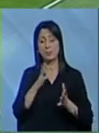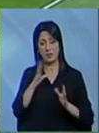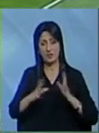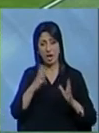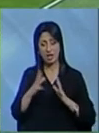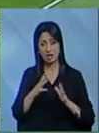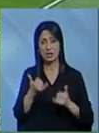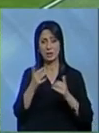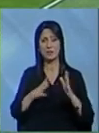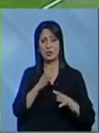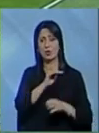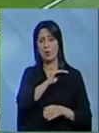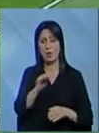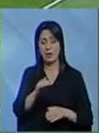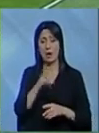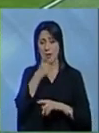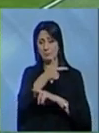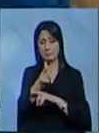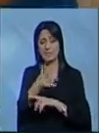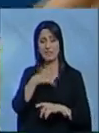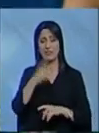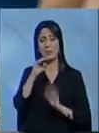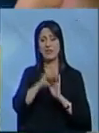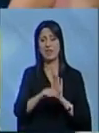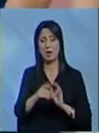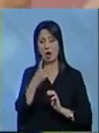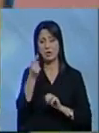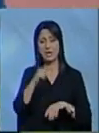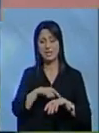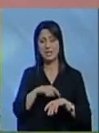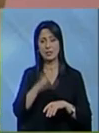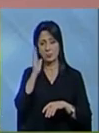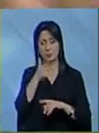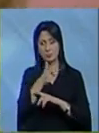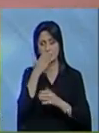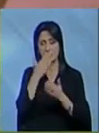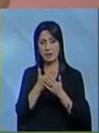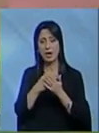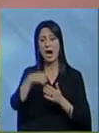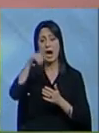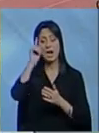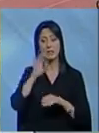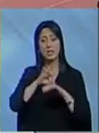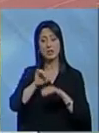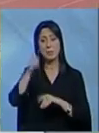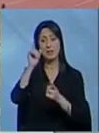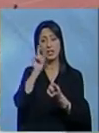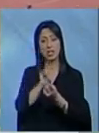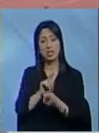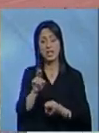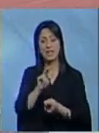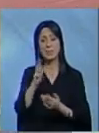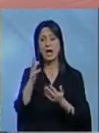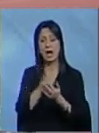დინამოსა და გაბალას მატჩის პირდაპირ ტრანსლაციას საქართველოს პირველი არხი 21 საათიდან შემოგთავაზებთ. აზერბაიჯანში გამართული პირველი შეხვედრა